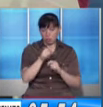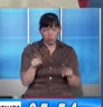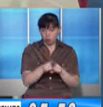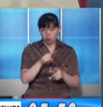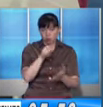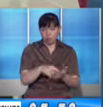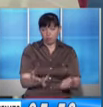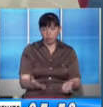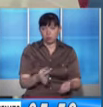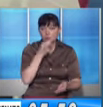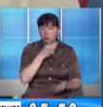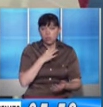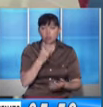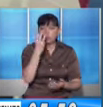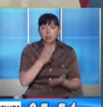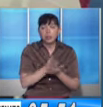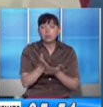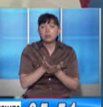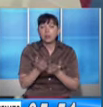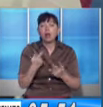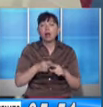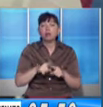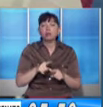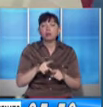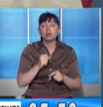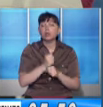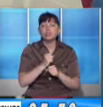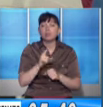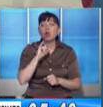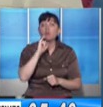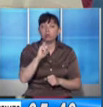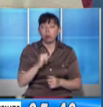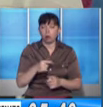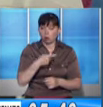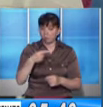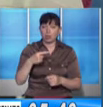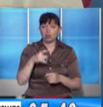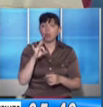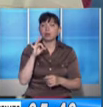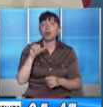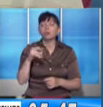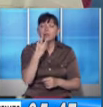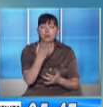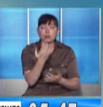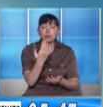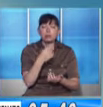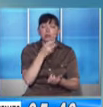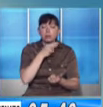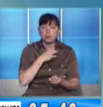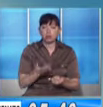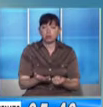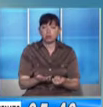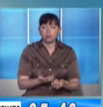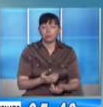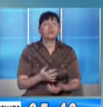dumneavoastră. Spuneți-mi trei lucruri care le-a făcut rele Renato Usate pentru cetățenii acestei țări. Trei. Renato Usate urmează să,